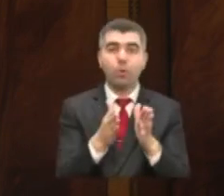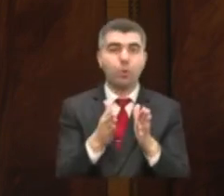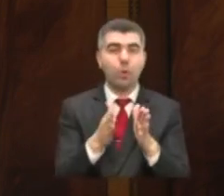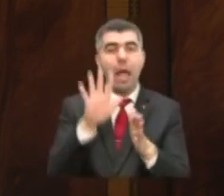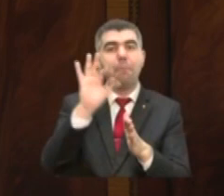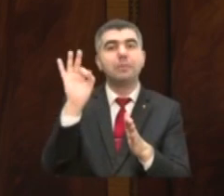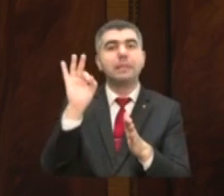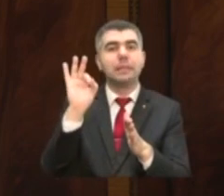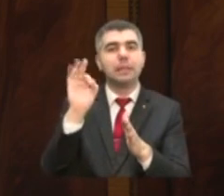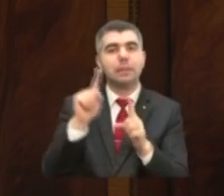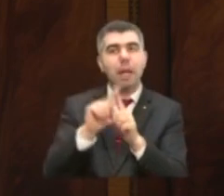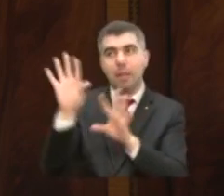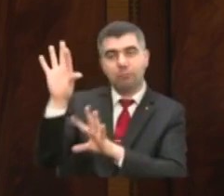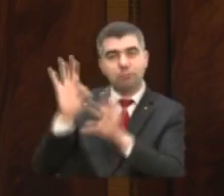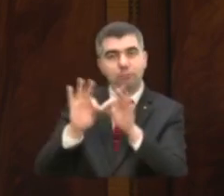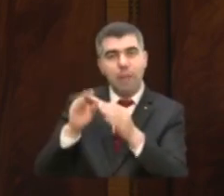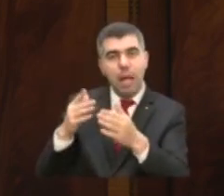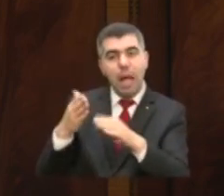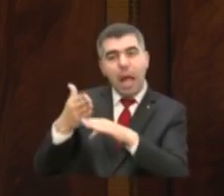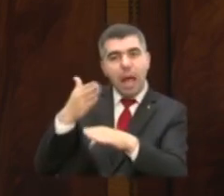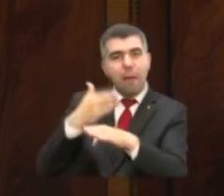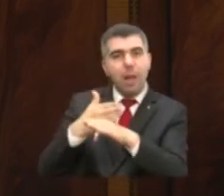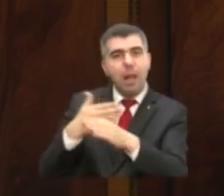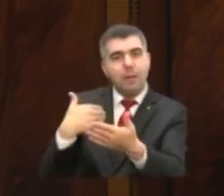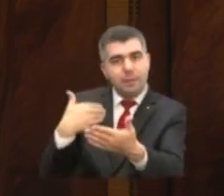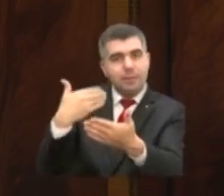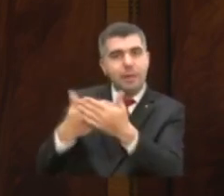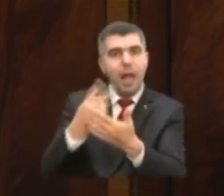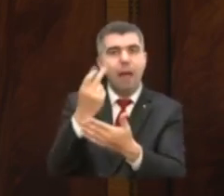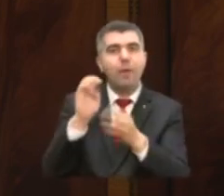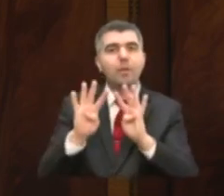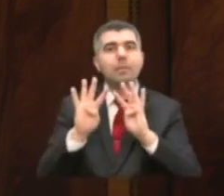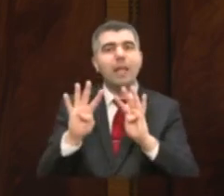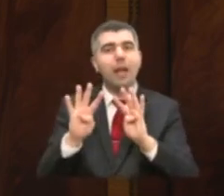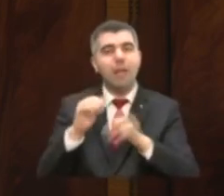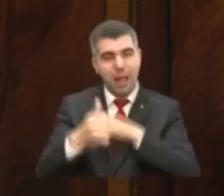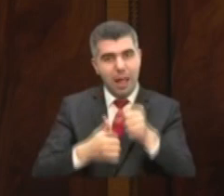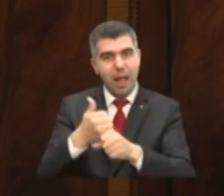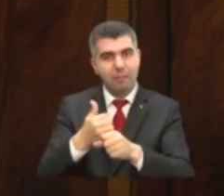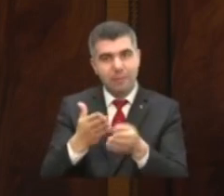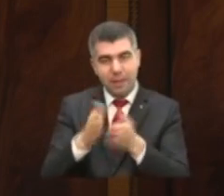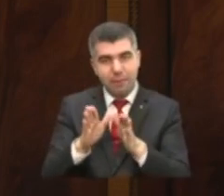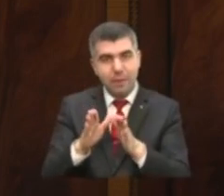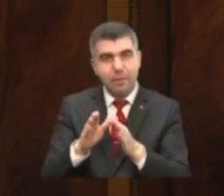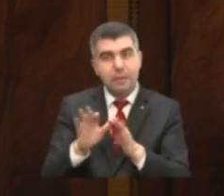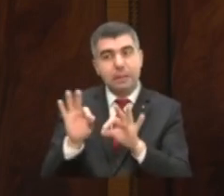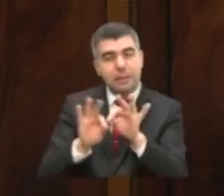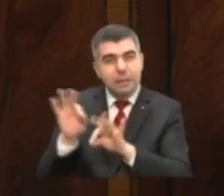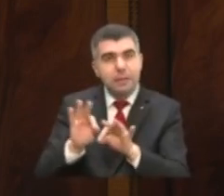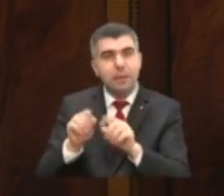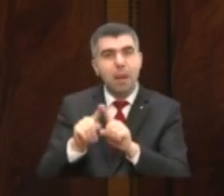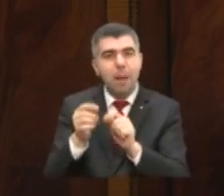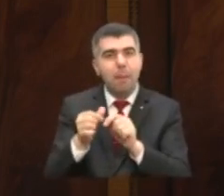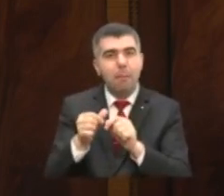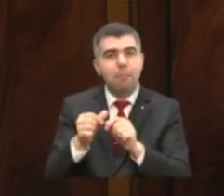50 منصب قبل نهاية 2018. درنا جهد كبير باش نعدلو كثير من المقتضيات القانونية أو التنظيمية